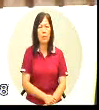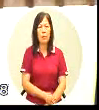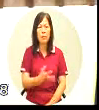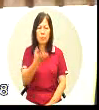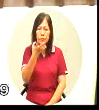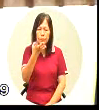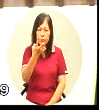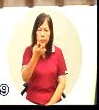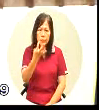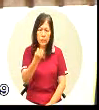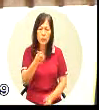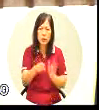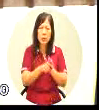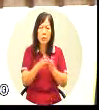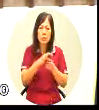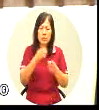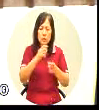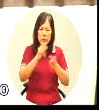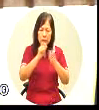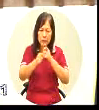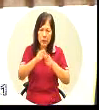点我们刚刚讲的柴山，